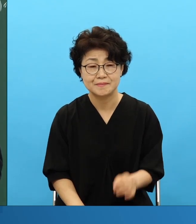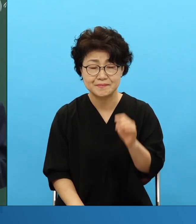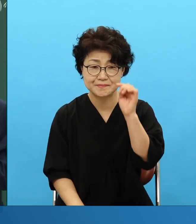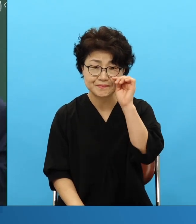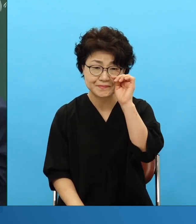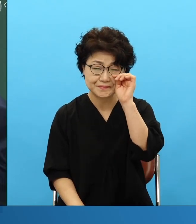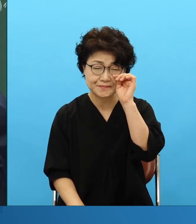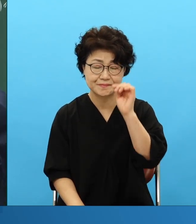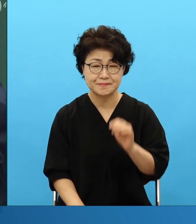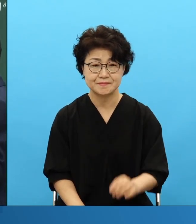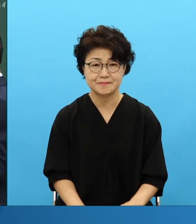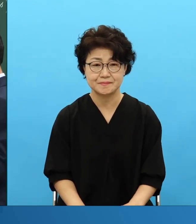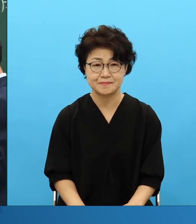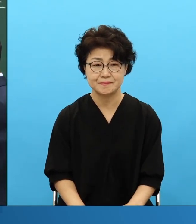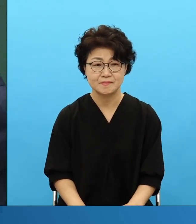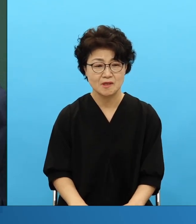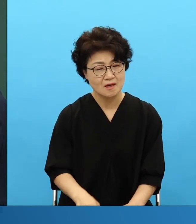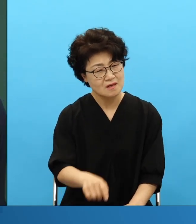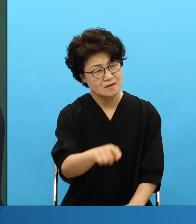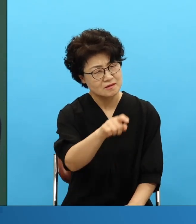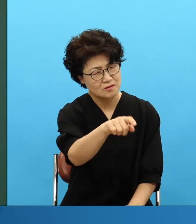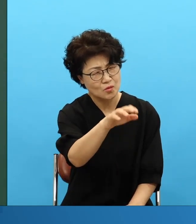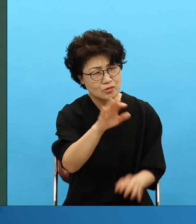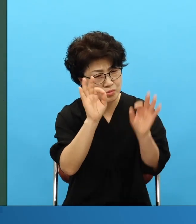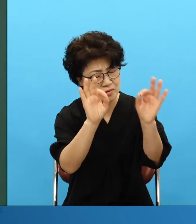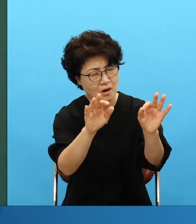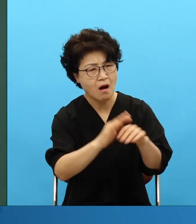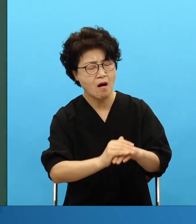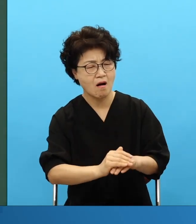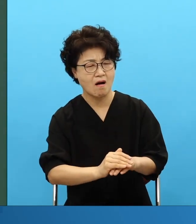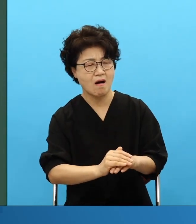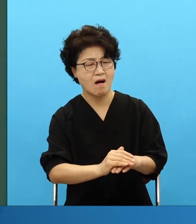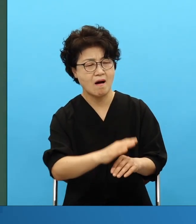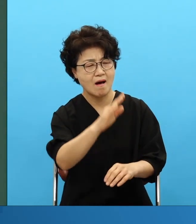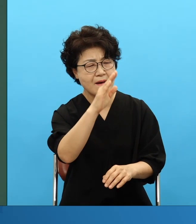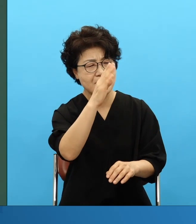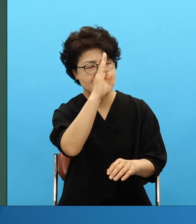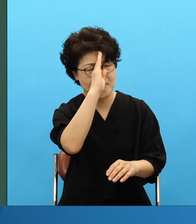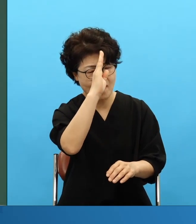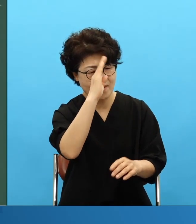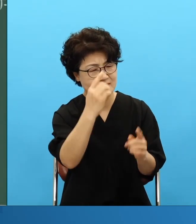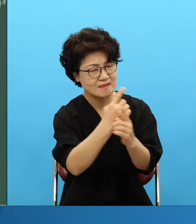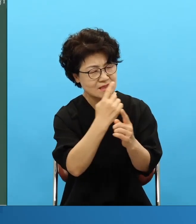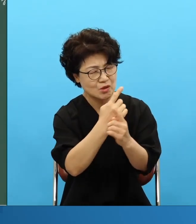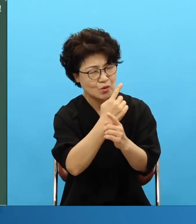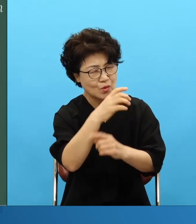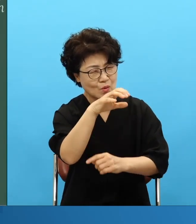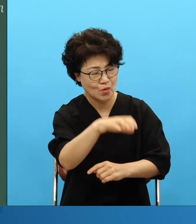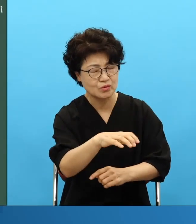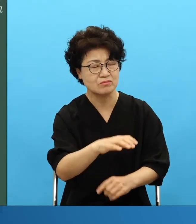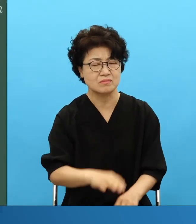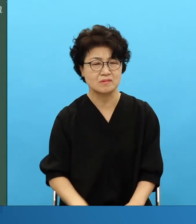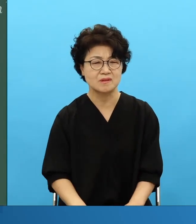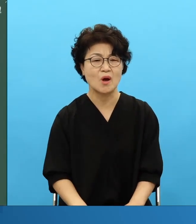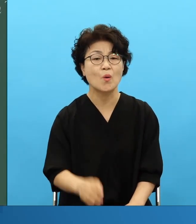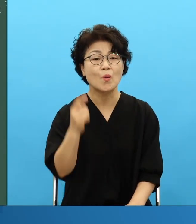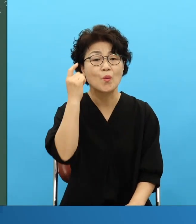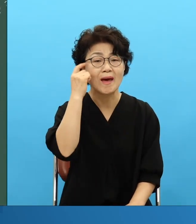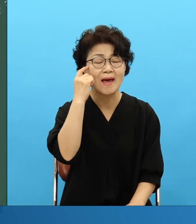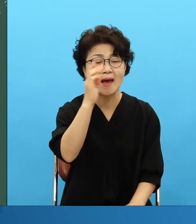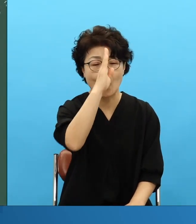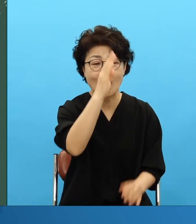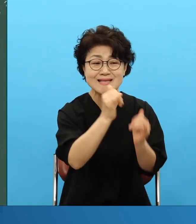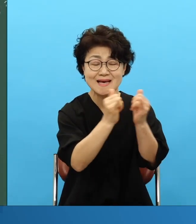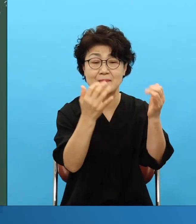that region, we must do the medical camp 왜냐 환자가 많이 있다는 걸 분석을 했어요. because we have assessed that there's a lot of patients here.